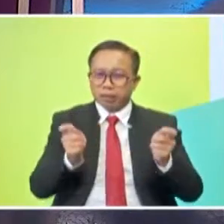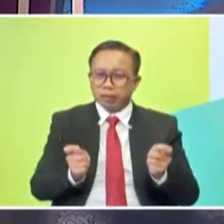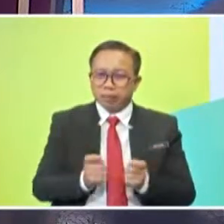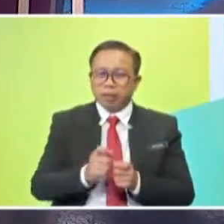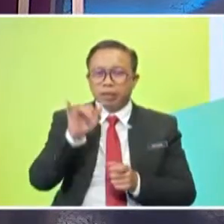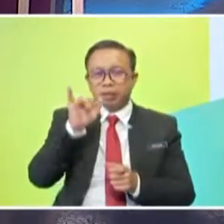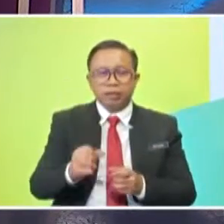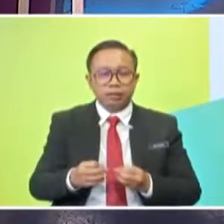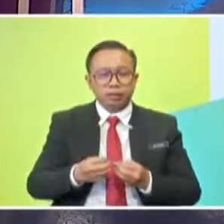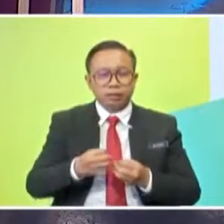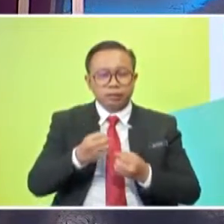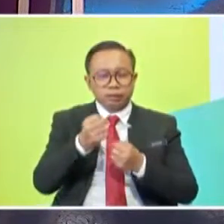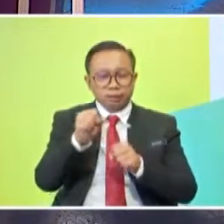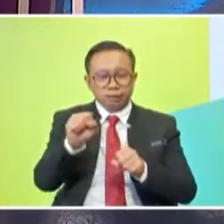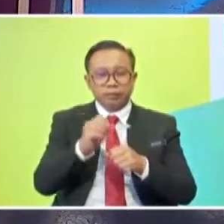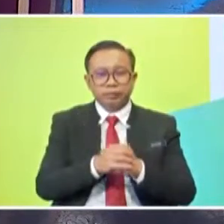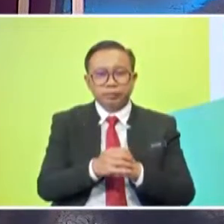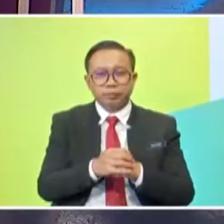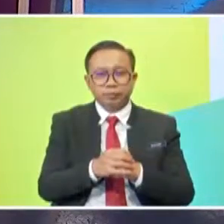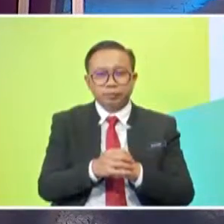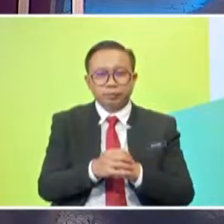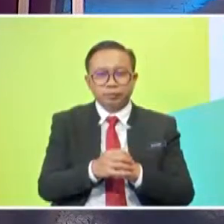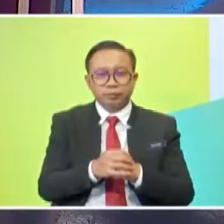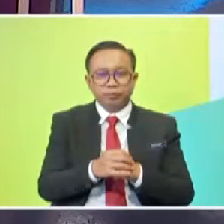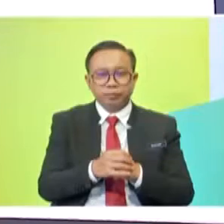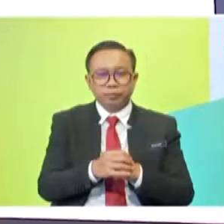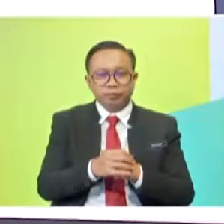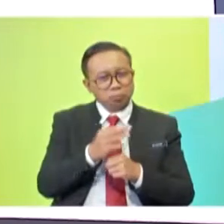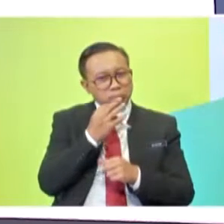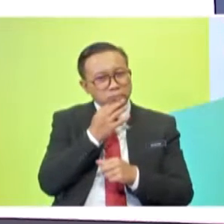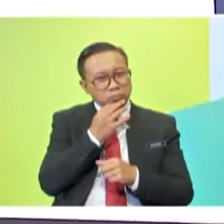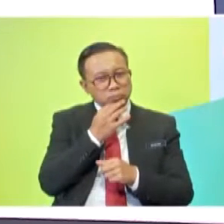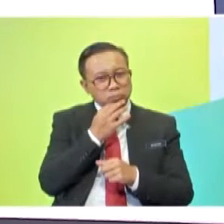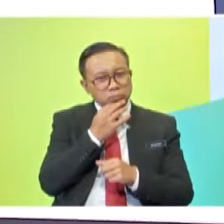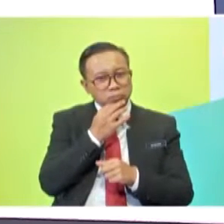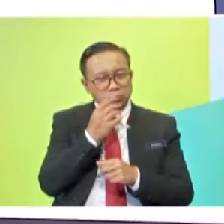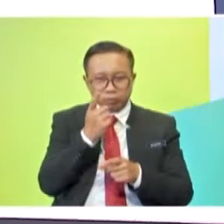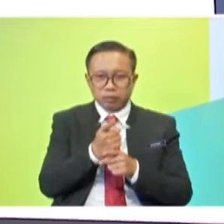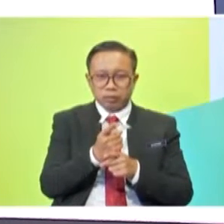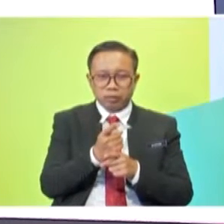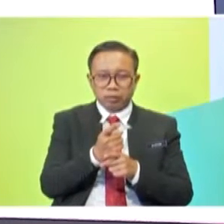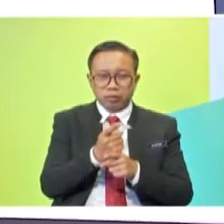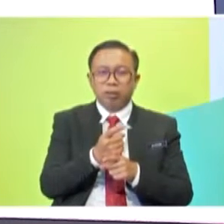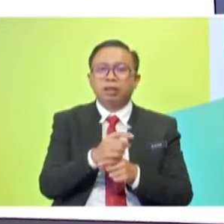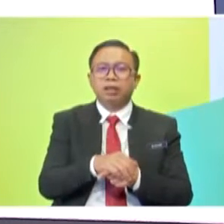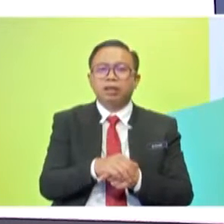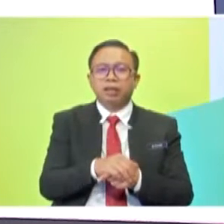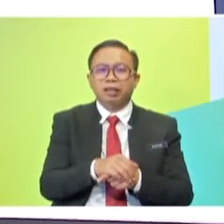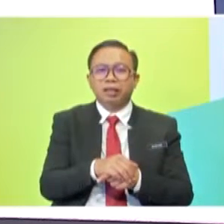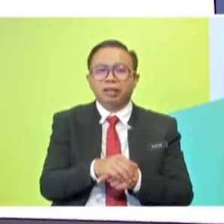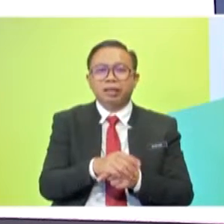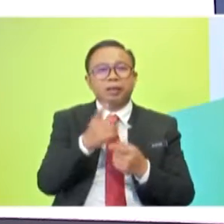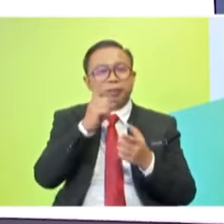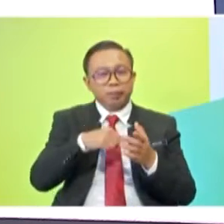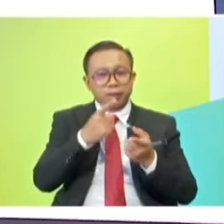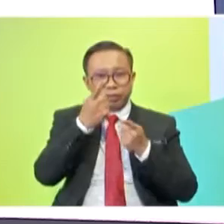disediakan kalau ngebetot Wuri murase itu nomor 6 Ke ha aku